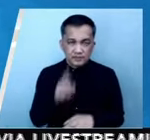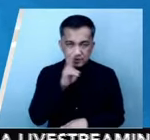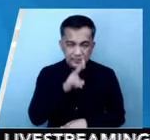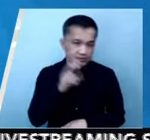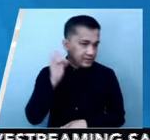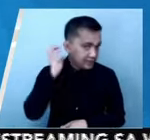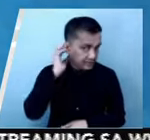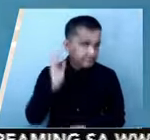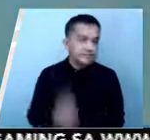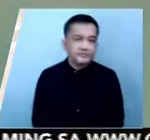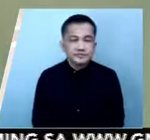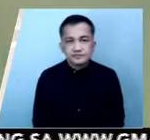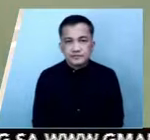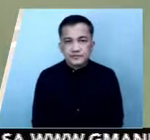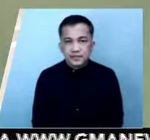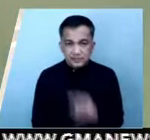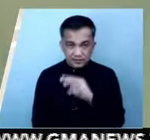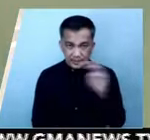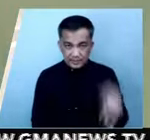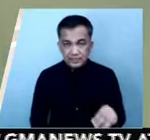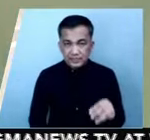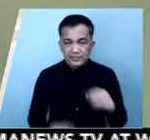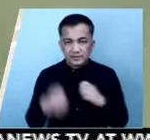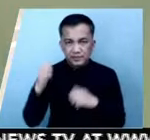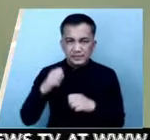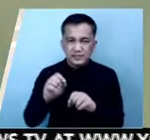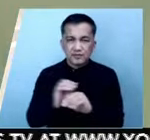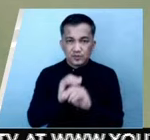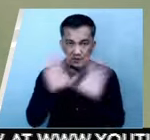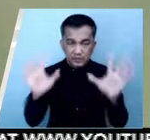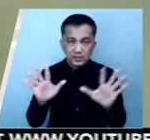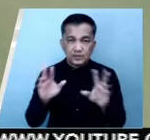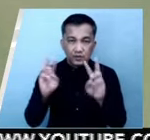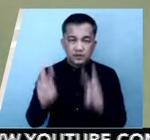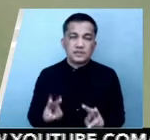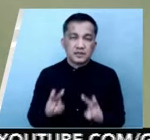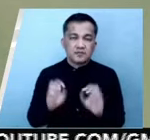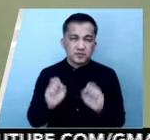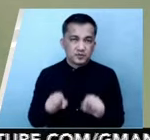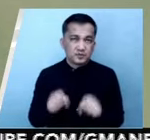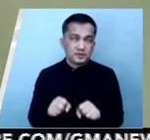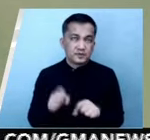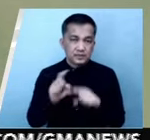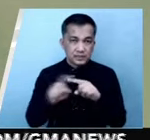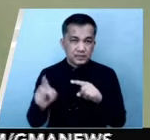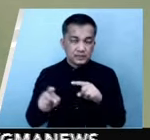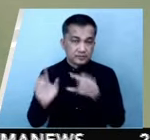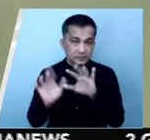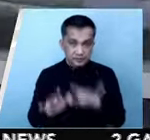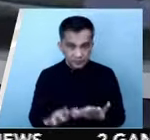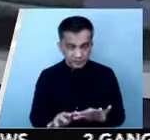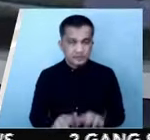Mindanao. Sa Metro Manila, asahan na maaliwalas na panahon pero posible pa rin ang thunderstorms.